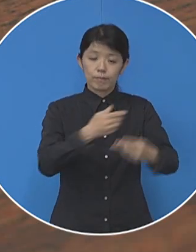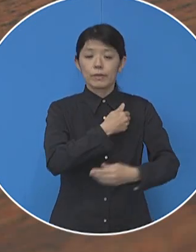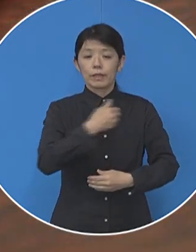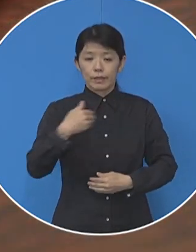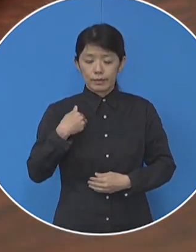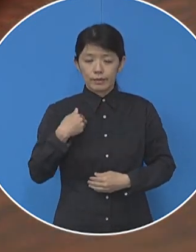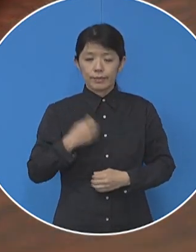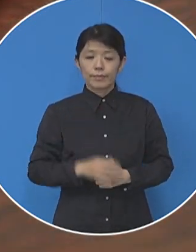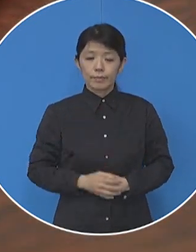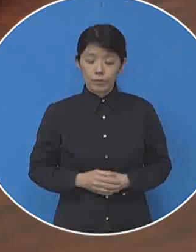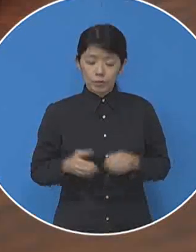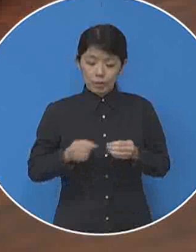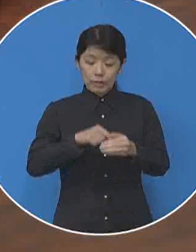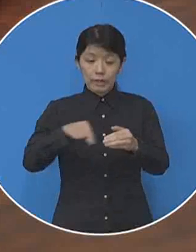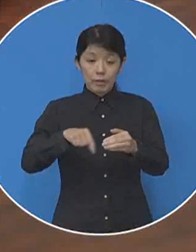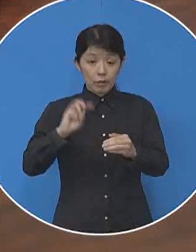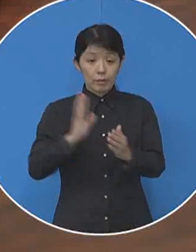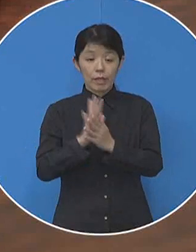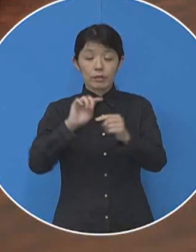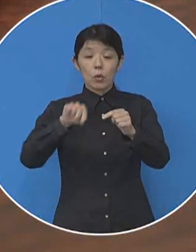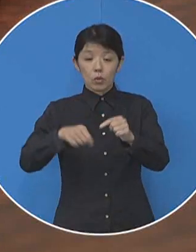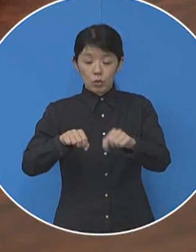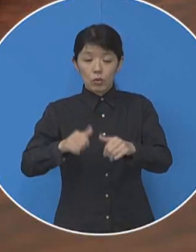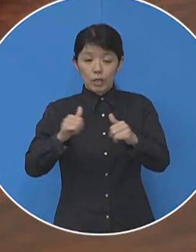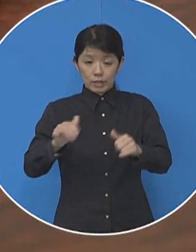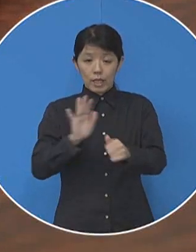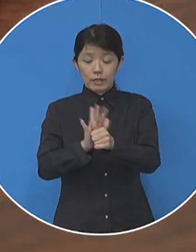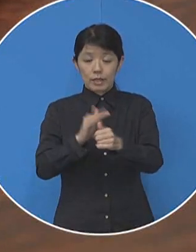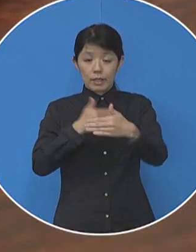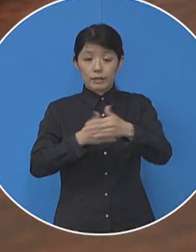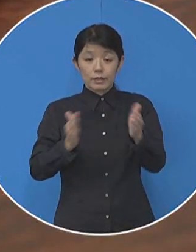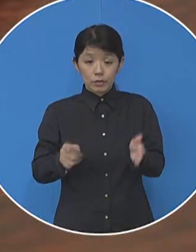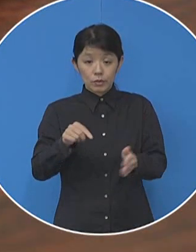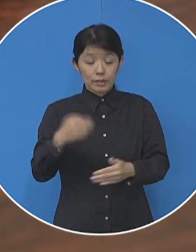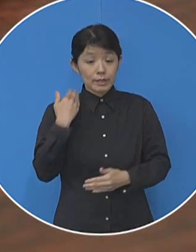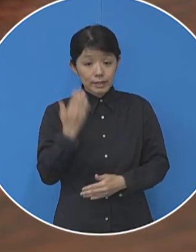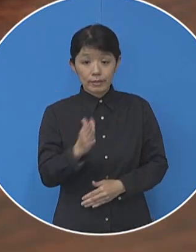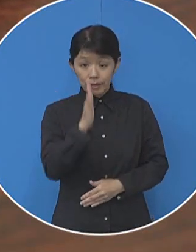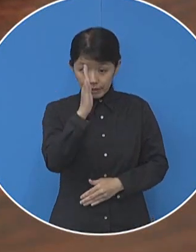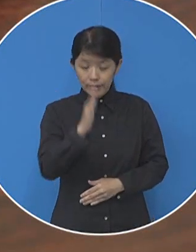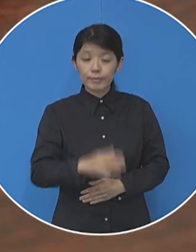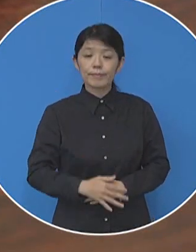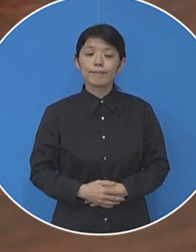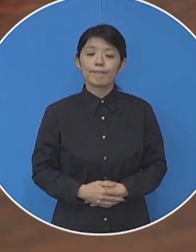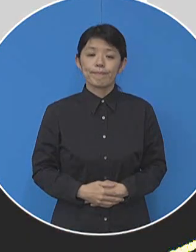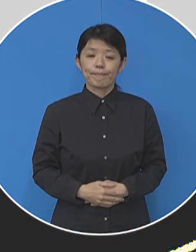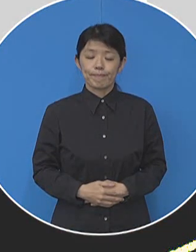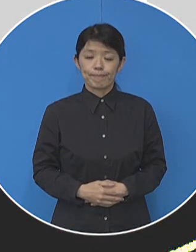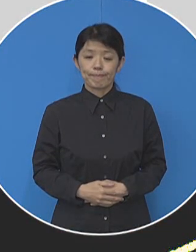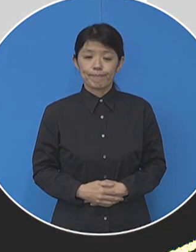能です。詳しくは県障害者支援室までお問い合わせください。